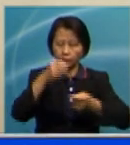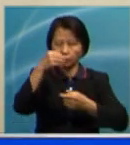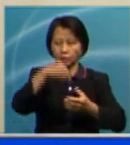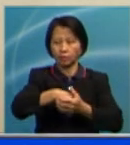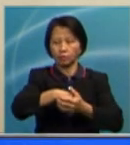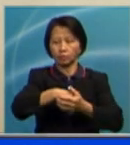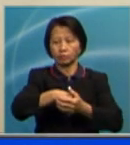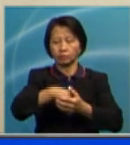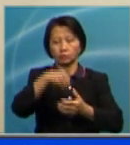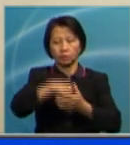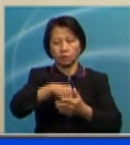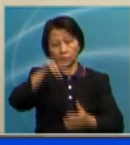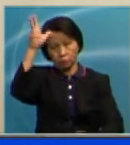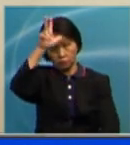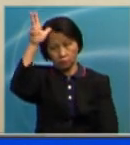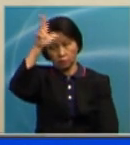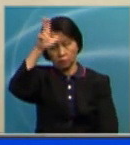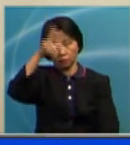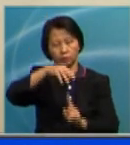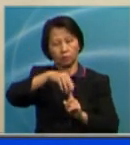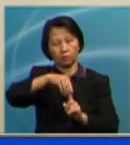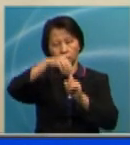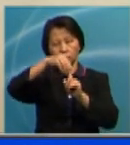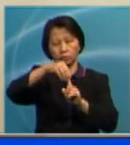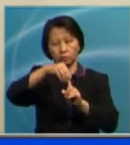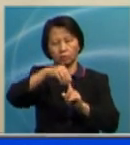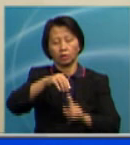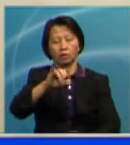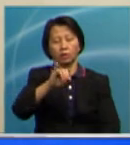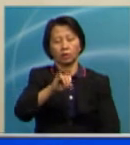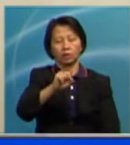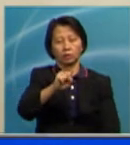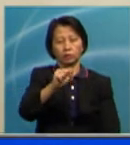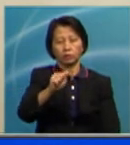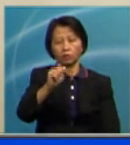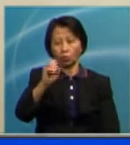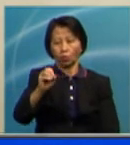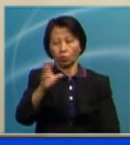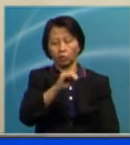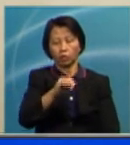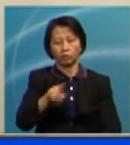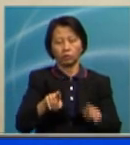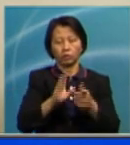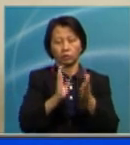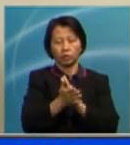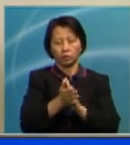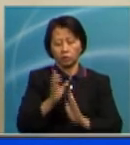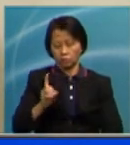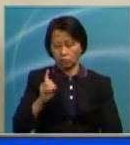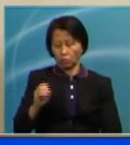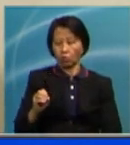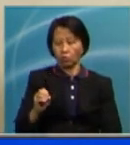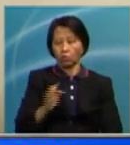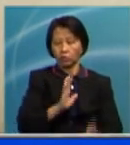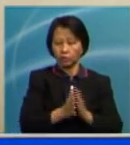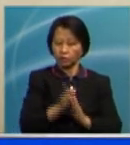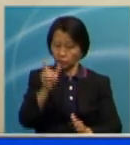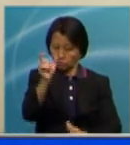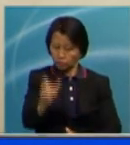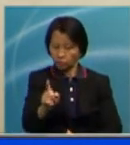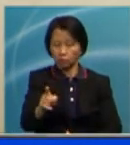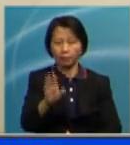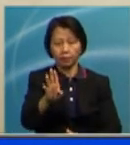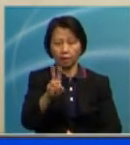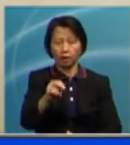dalam kerajaan khususnya sebagai SAO dan akhir sekali sebagai do makna amat memahami satu